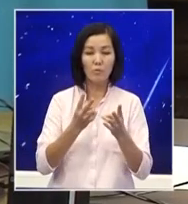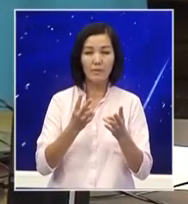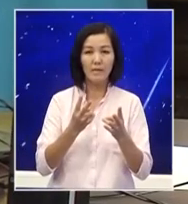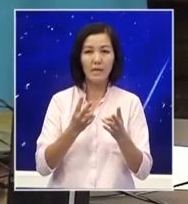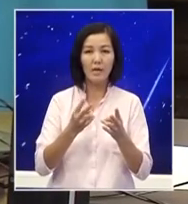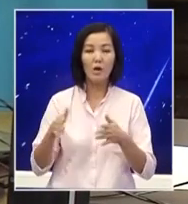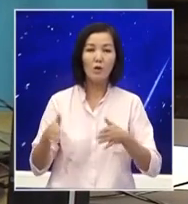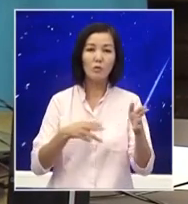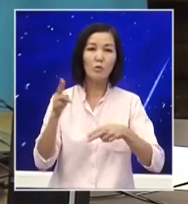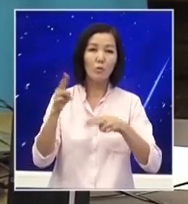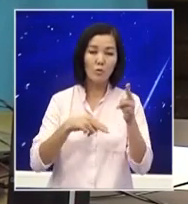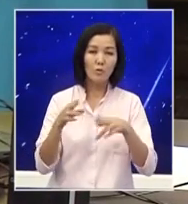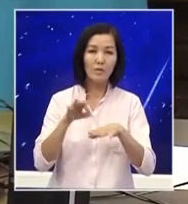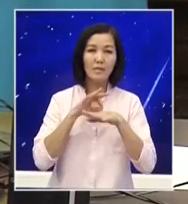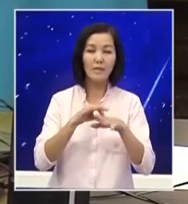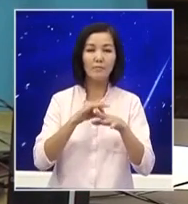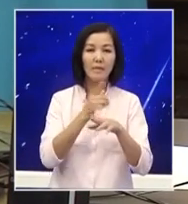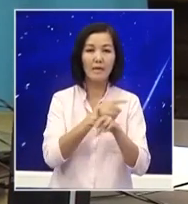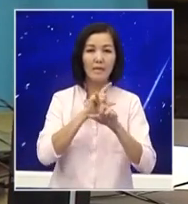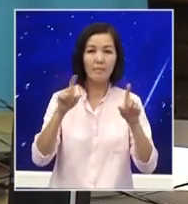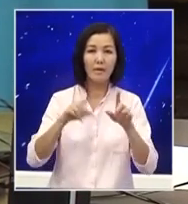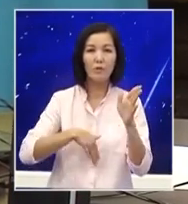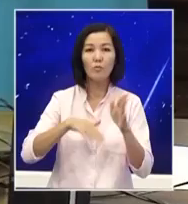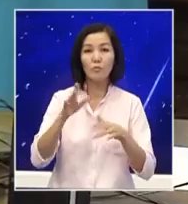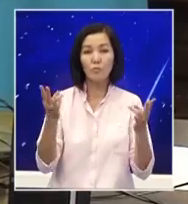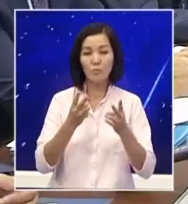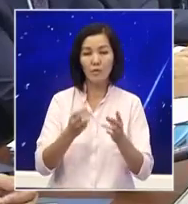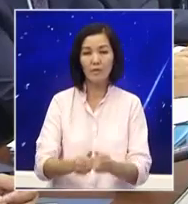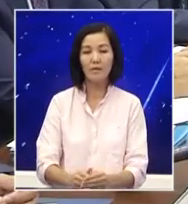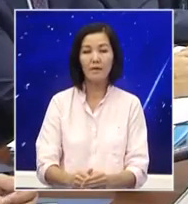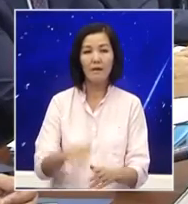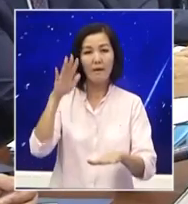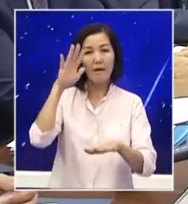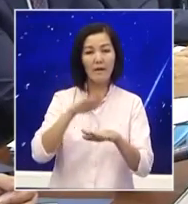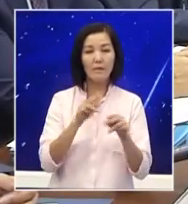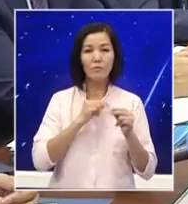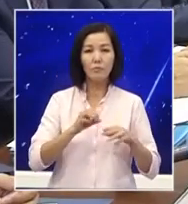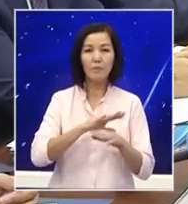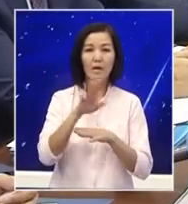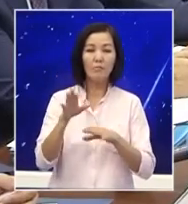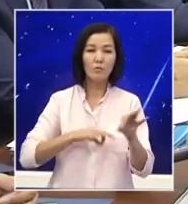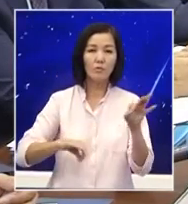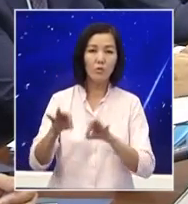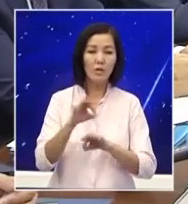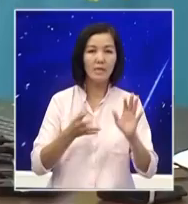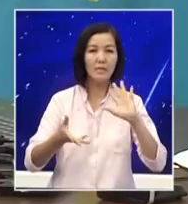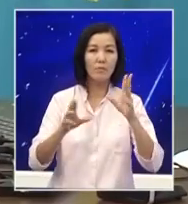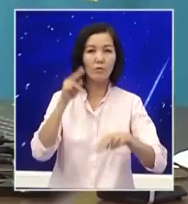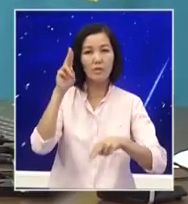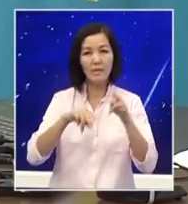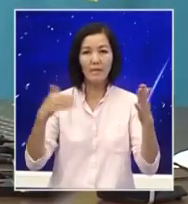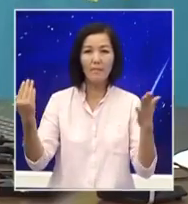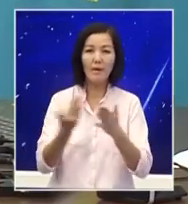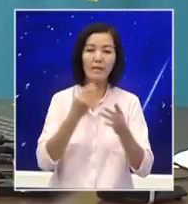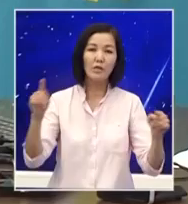Жол құрылысы салынып жатқан емхана сапалы болуы қажет. Әкім жұмыспен қамтудың жол картасы бойынша салынып, қайта